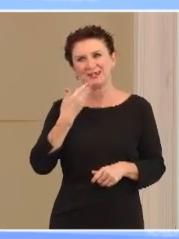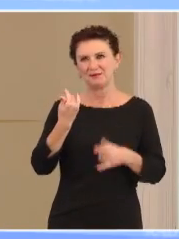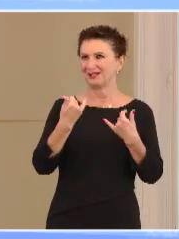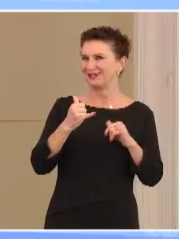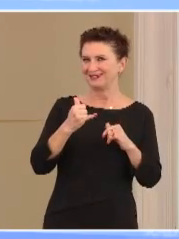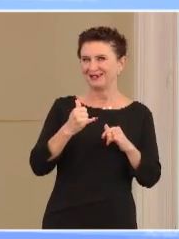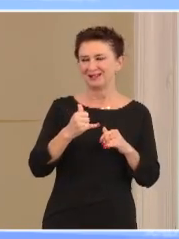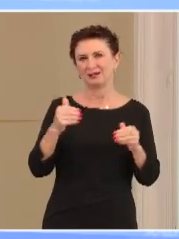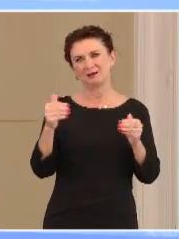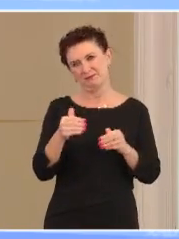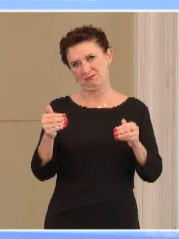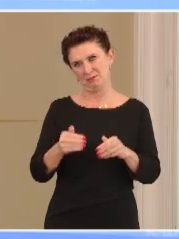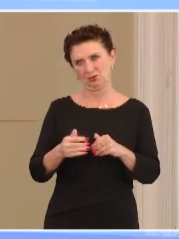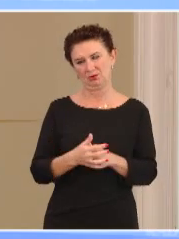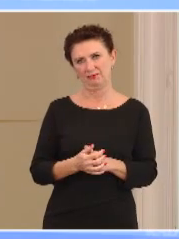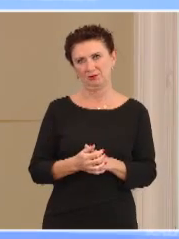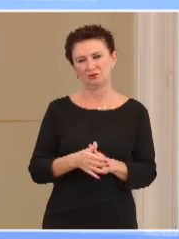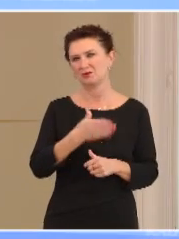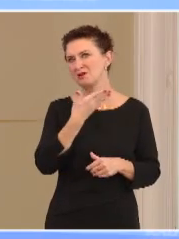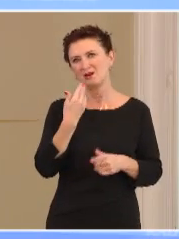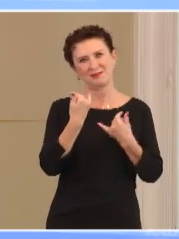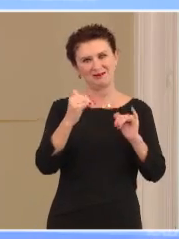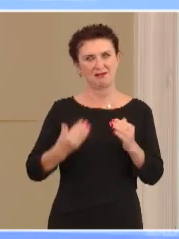proponowanego przez kogokolwiek innego.